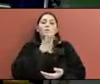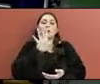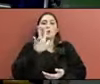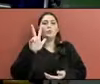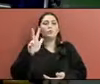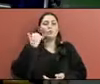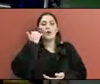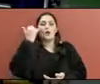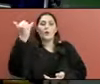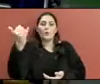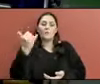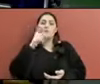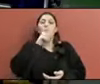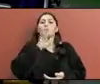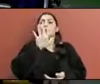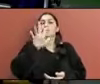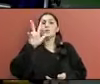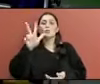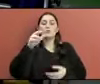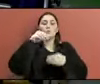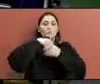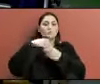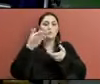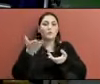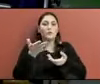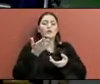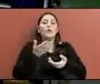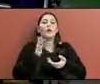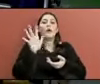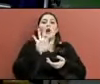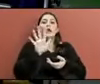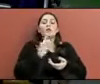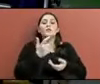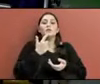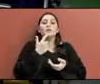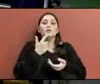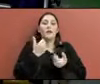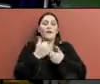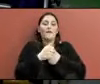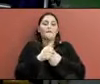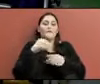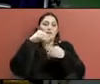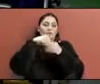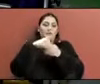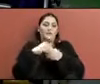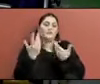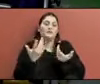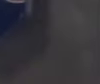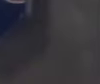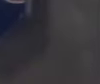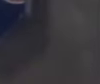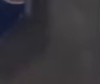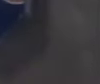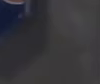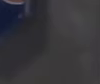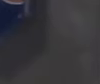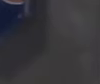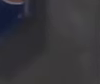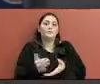arıyor. 153'te 50. yıl dönümleri evlilikle ilgili ve öğretmen